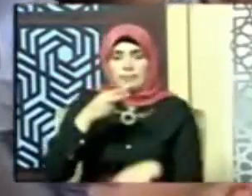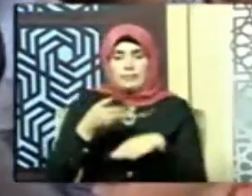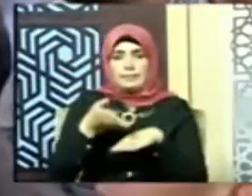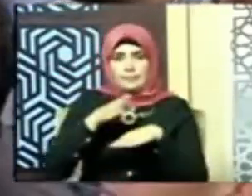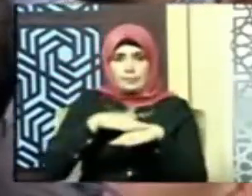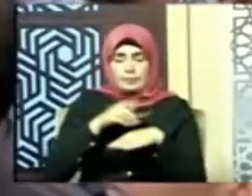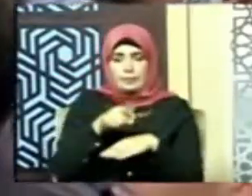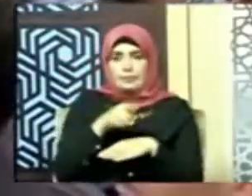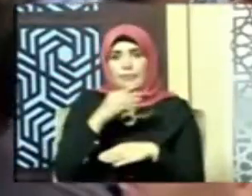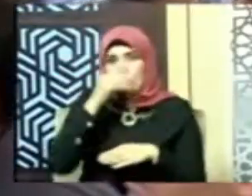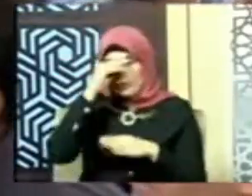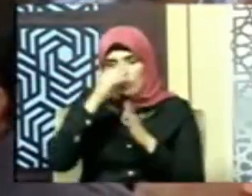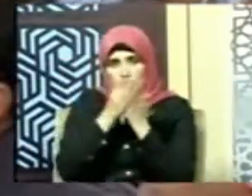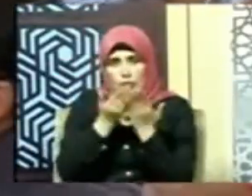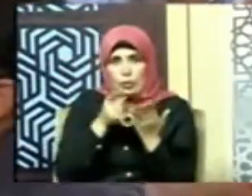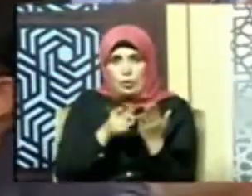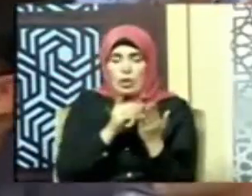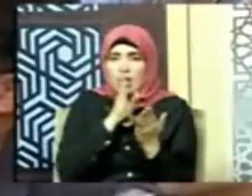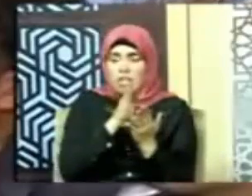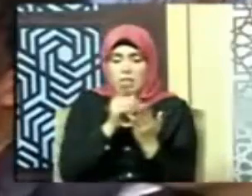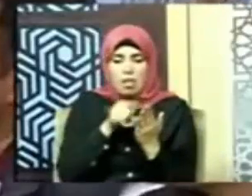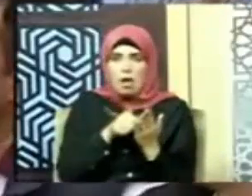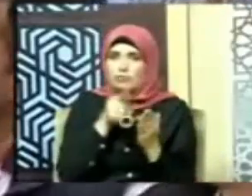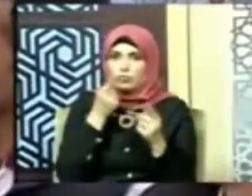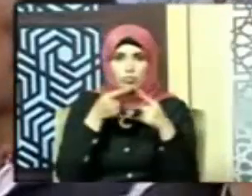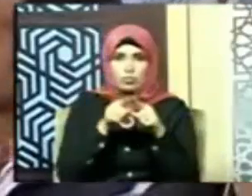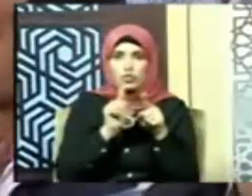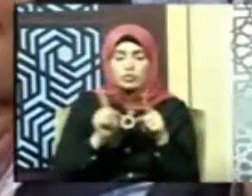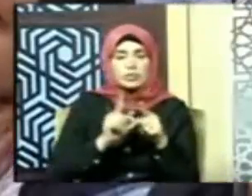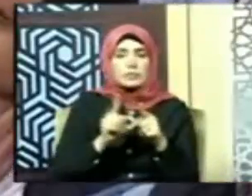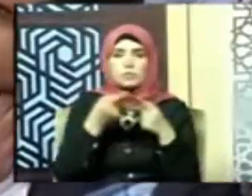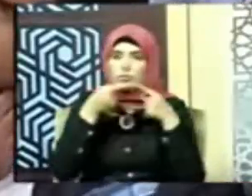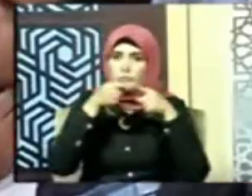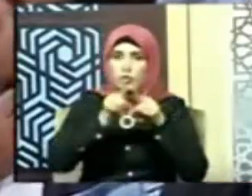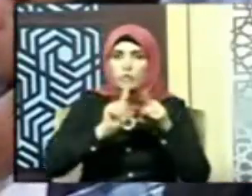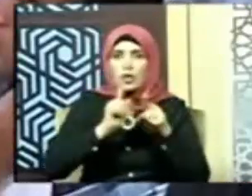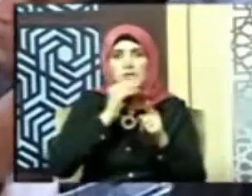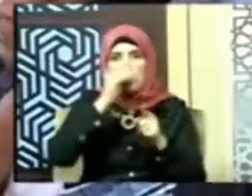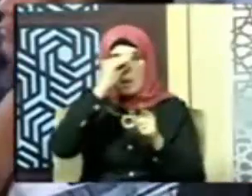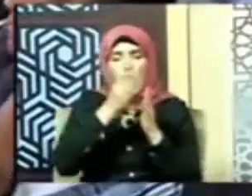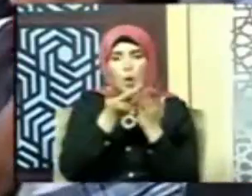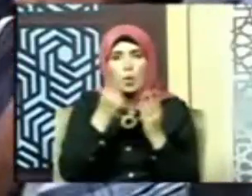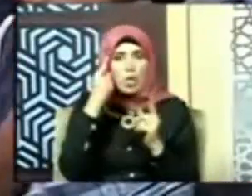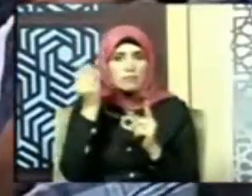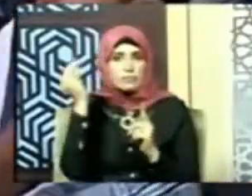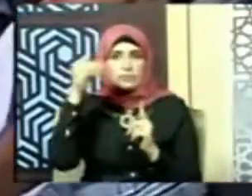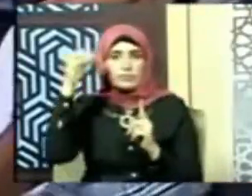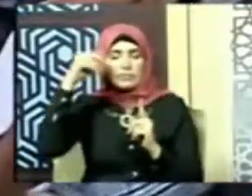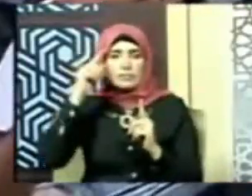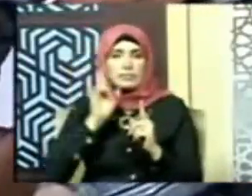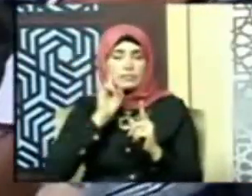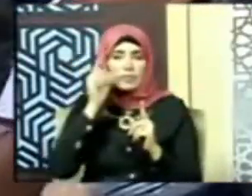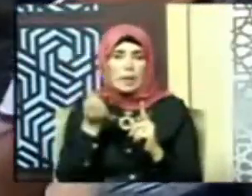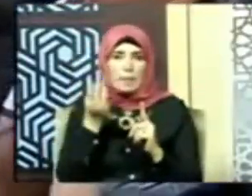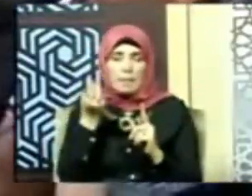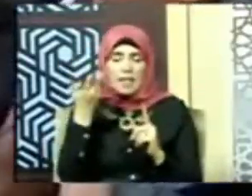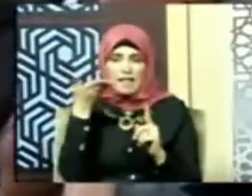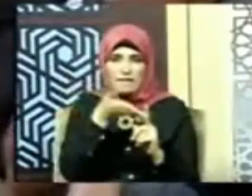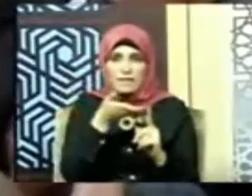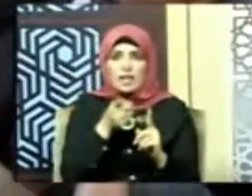حق القرآن بما لا يليق بنصوصه المقدسة وبكونه كلام الله عز وجل.